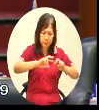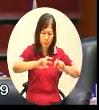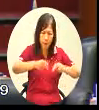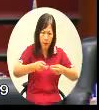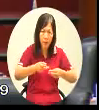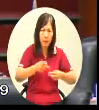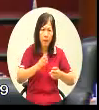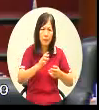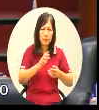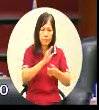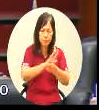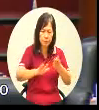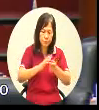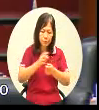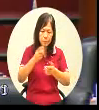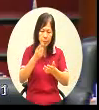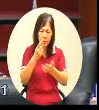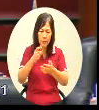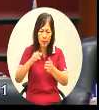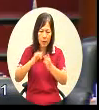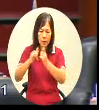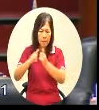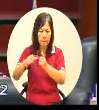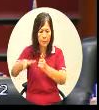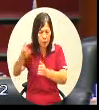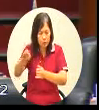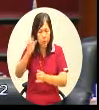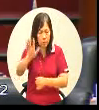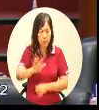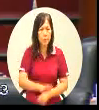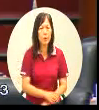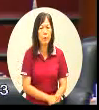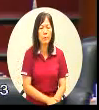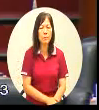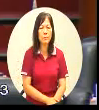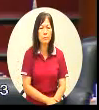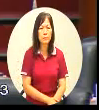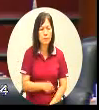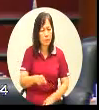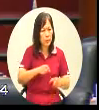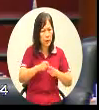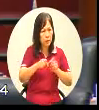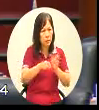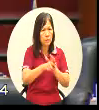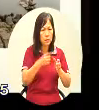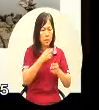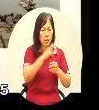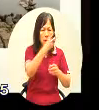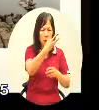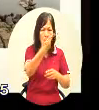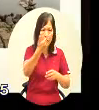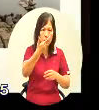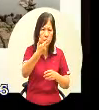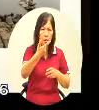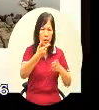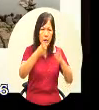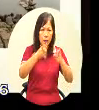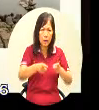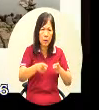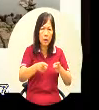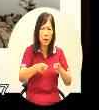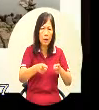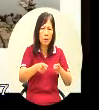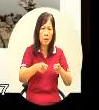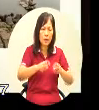到渔民权益的一个地方哦。这个计划是二六海堤码头岸堤整建工程